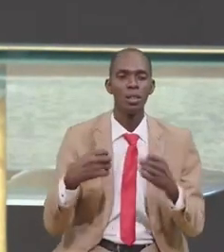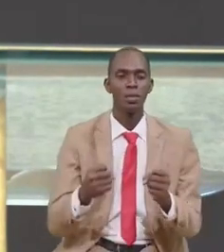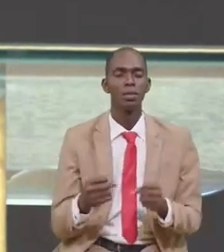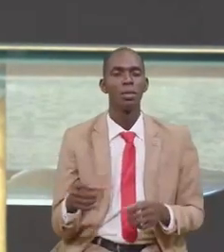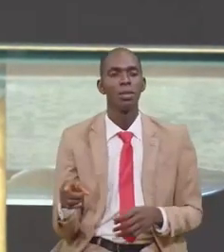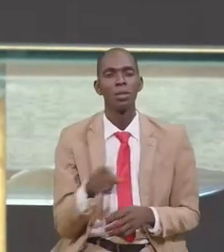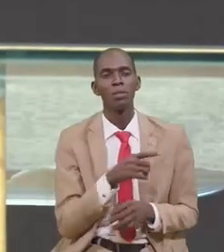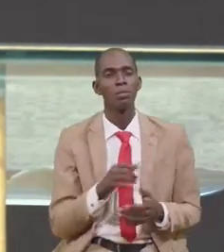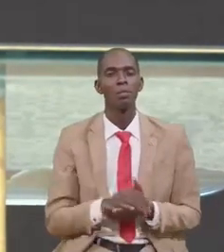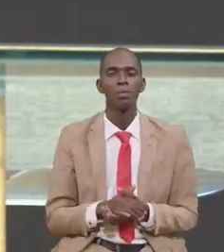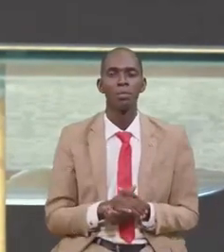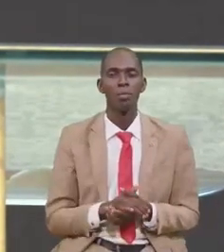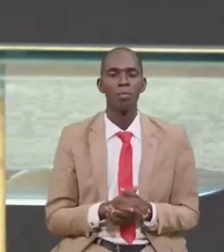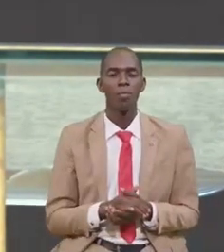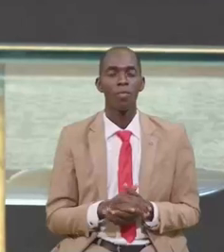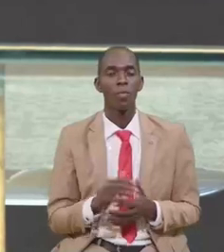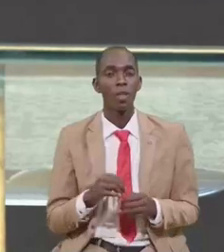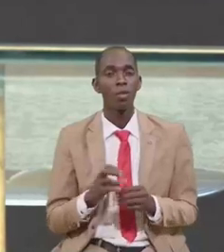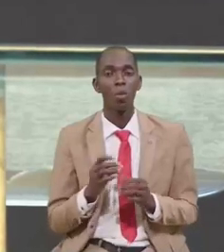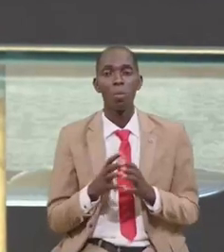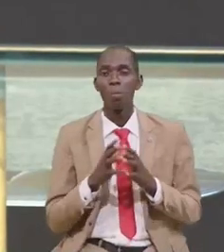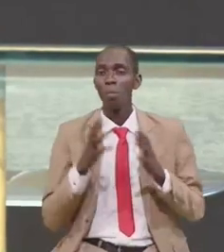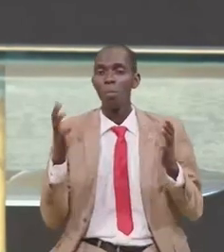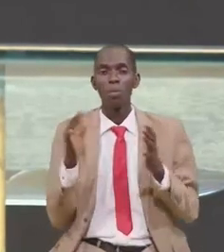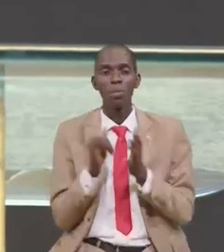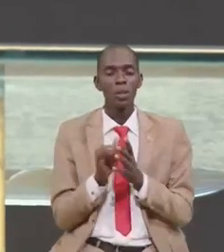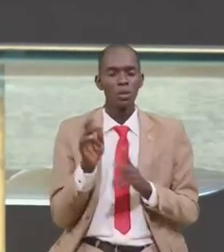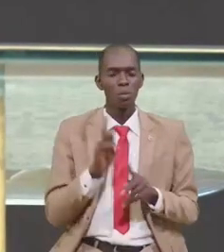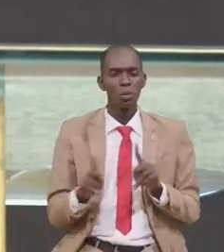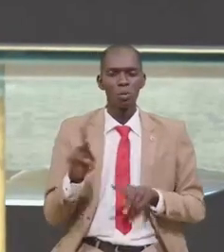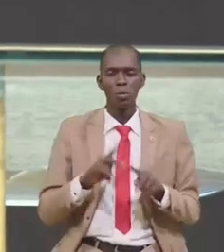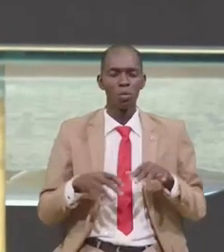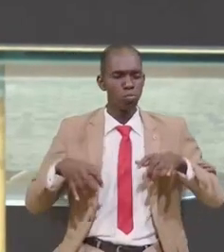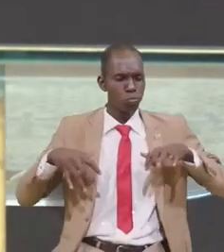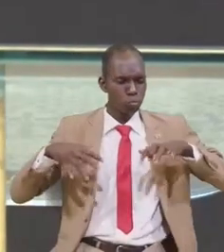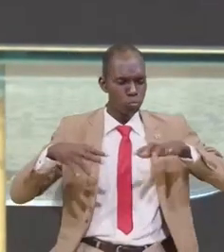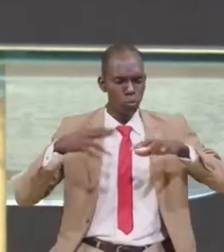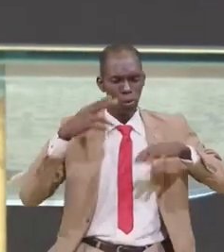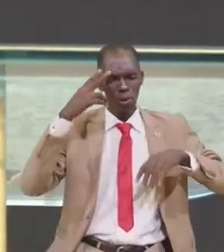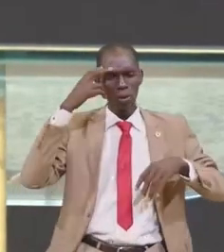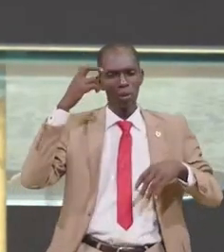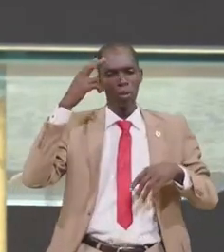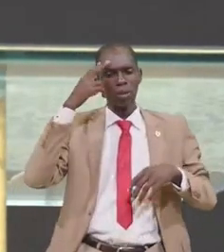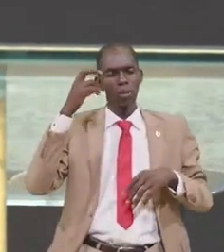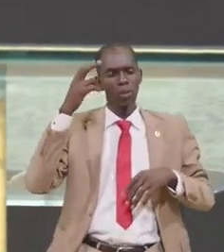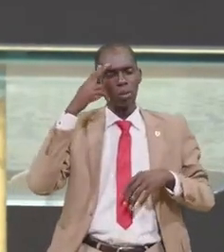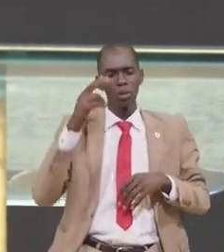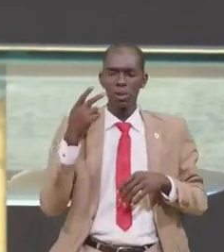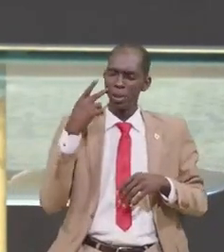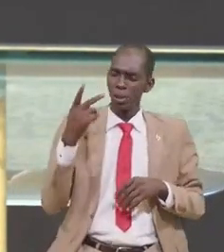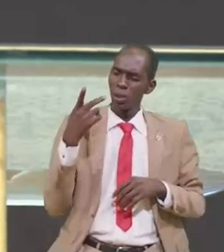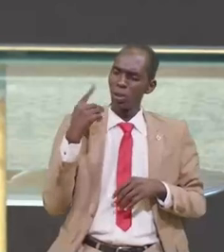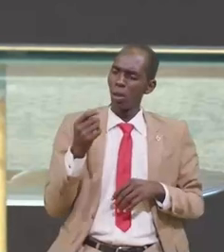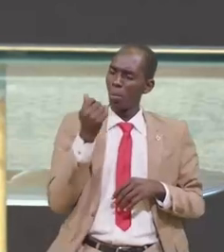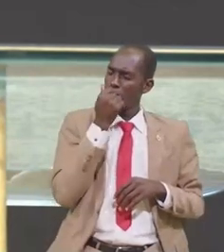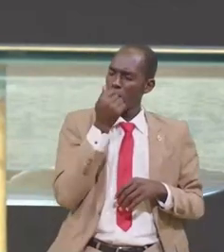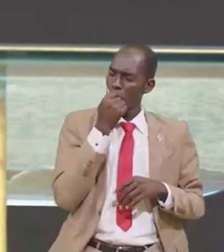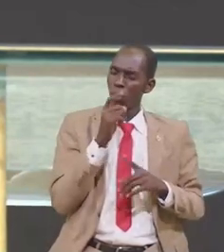il les guérit. En sorte que la foule était dans l'admiration de voir que